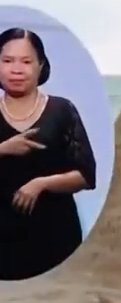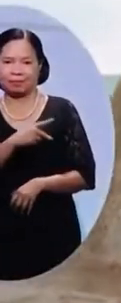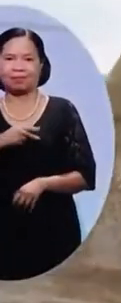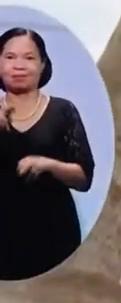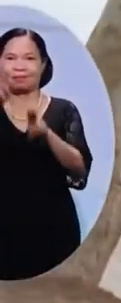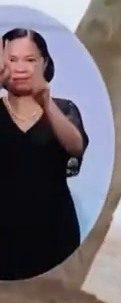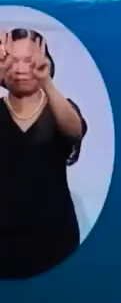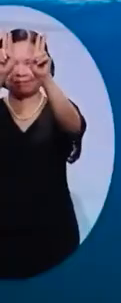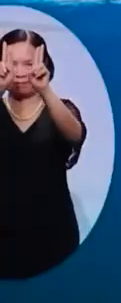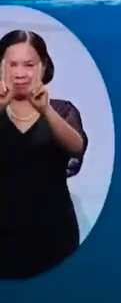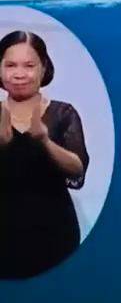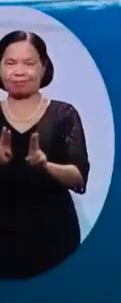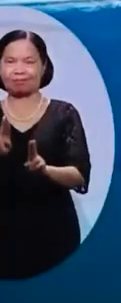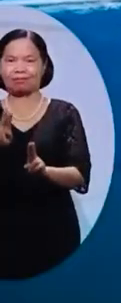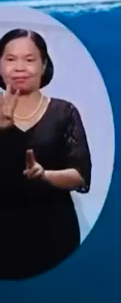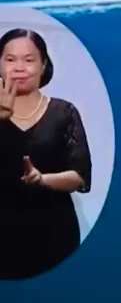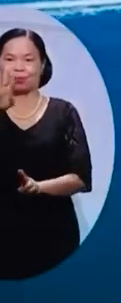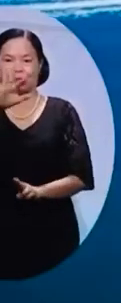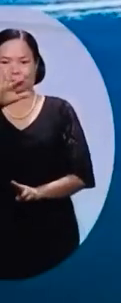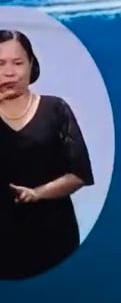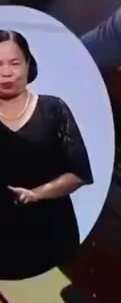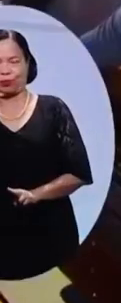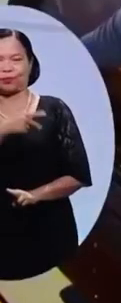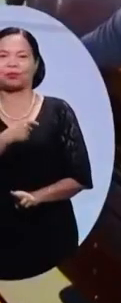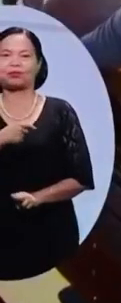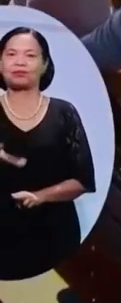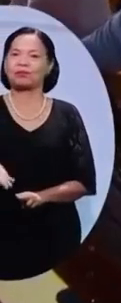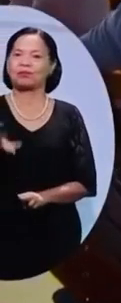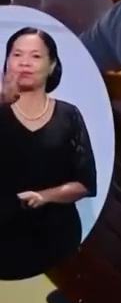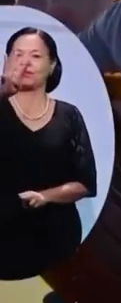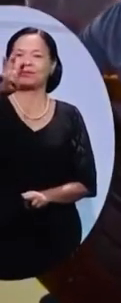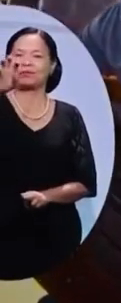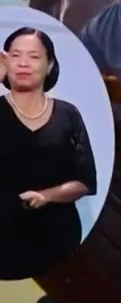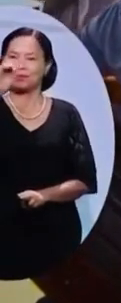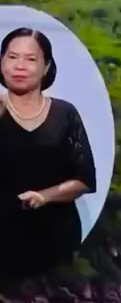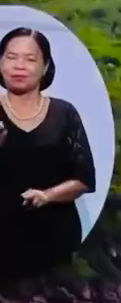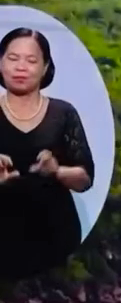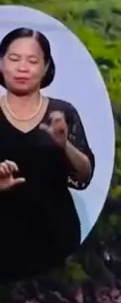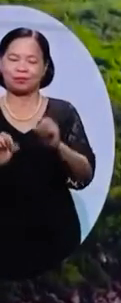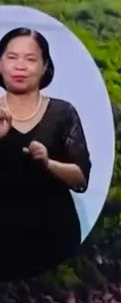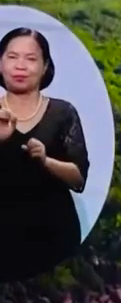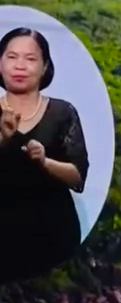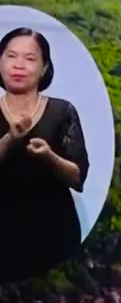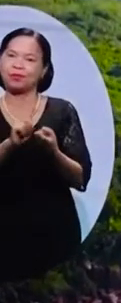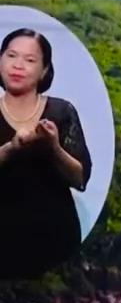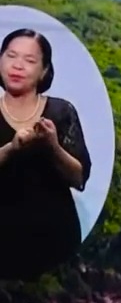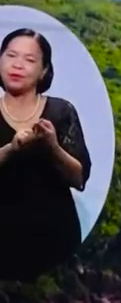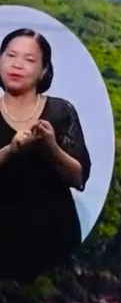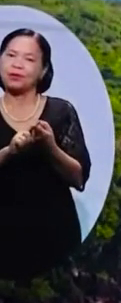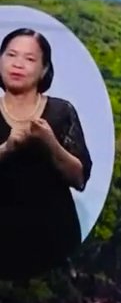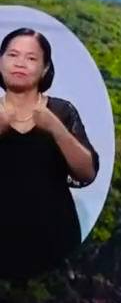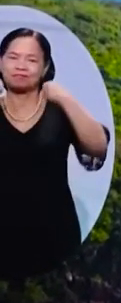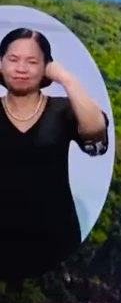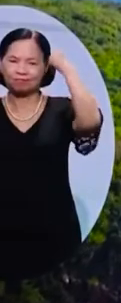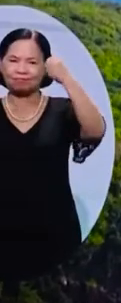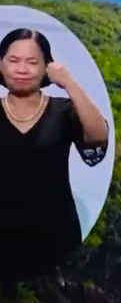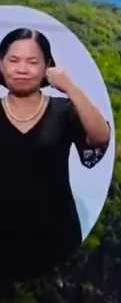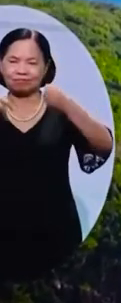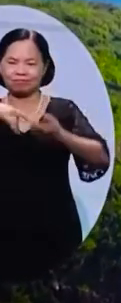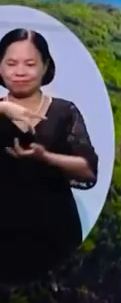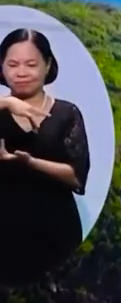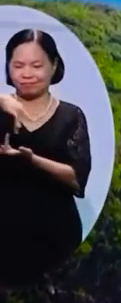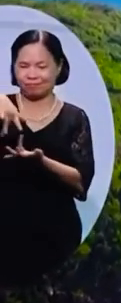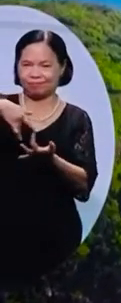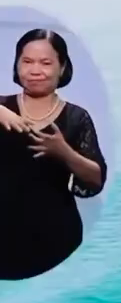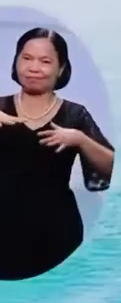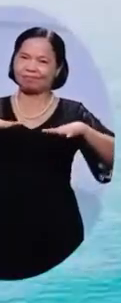Giang, tương đương trên 4 triệu lượt khách, tăng hơn 30% so với cùng kỳ. Góp phần vào thành công này, phải kể đến quần thể du lịch nghỉ dưỡng